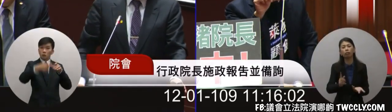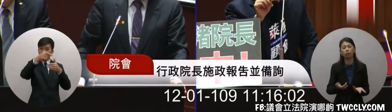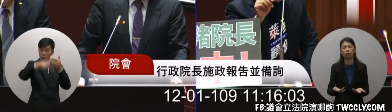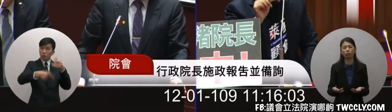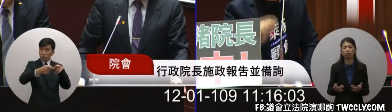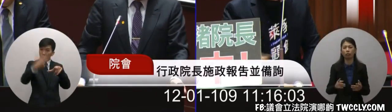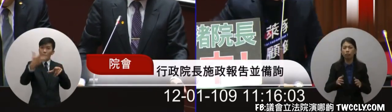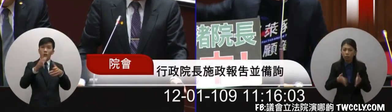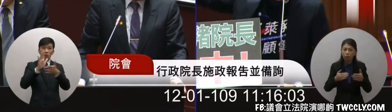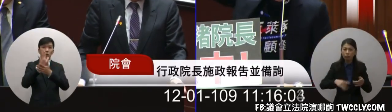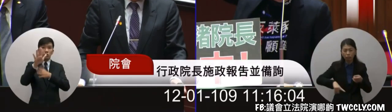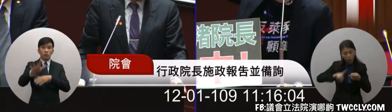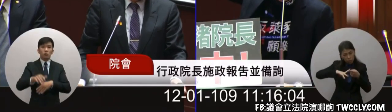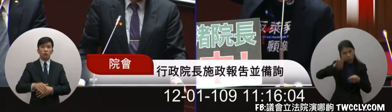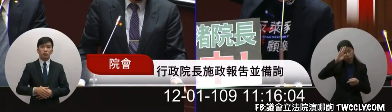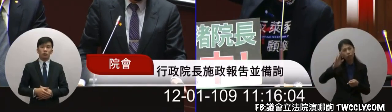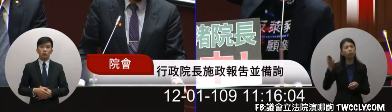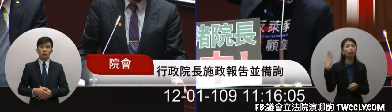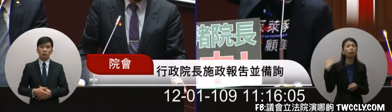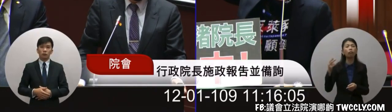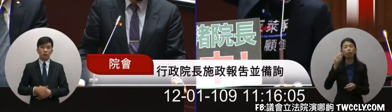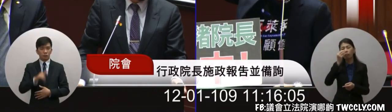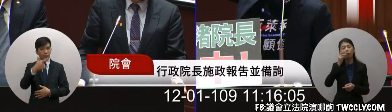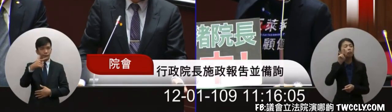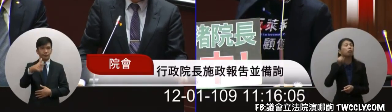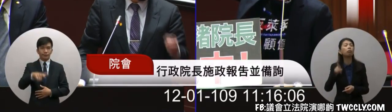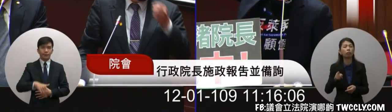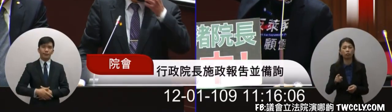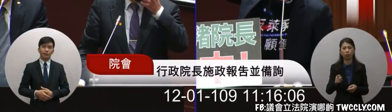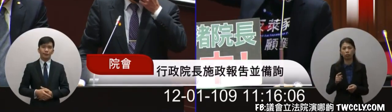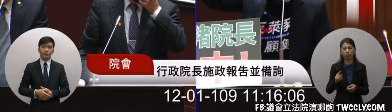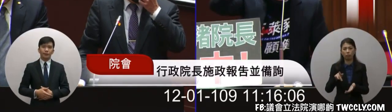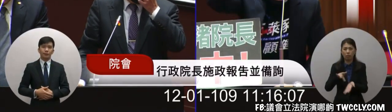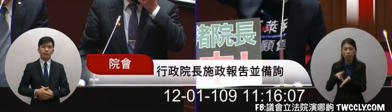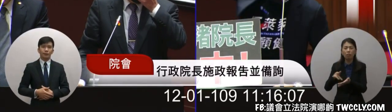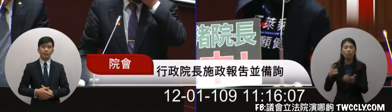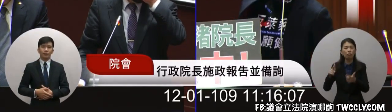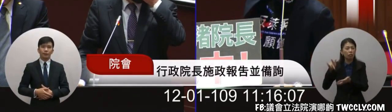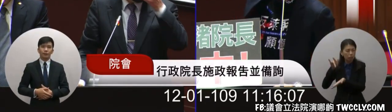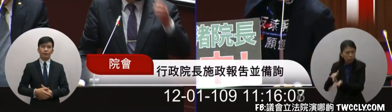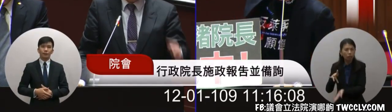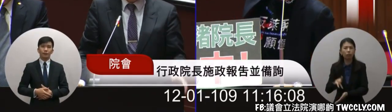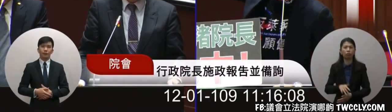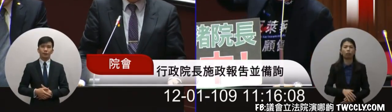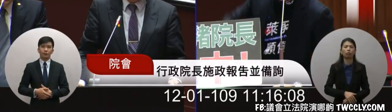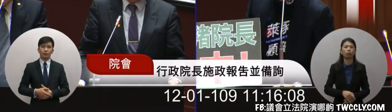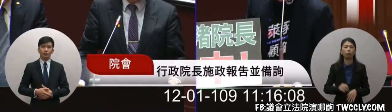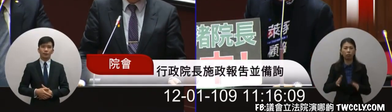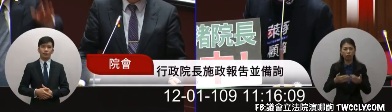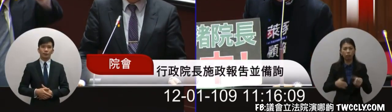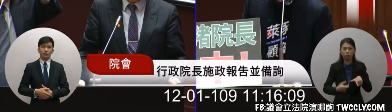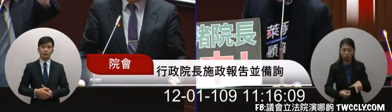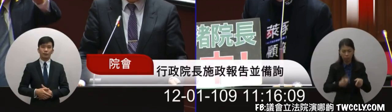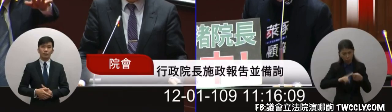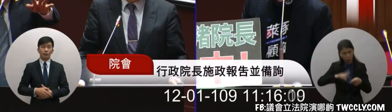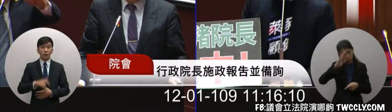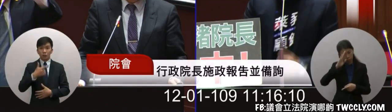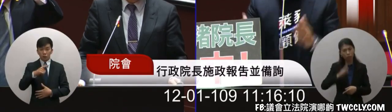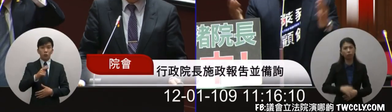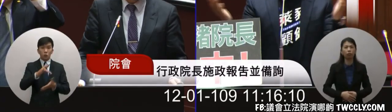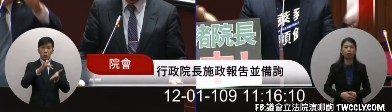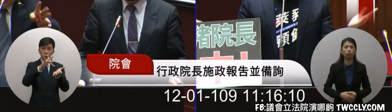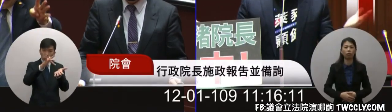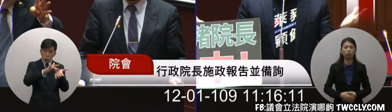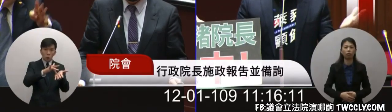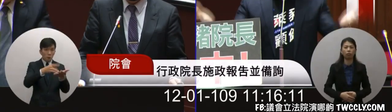人公开道歉？你当初讲错了，人家莱克多巴胺不是毒，你要不要为了这件事情跟国人公开道歉？ 这个毒大家